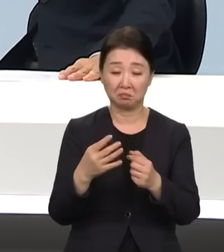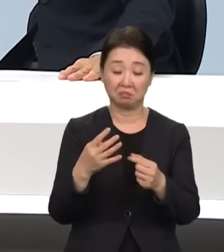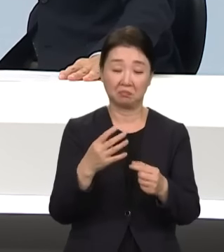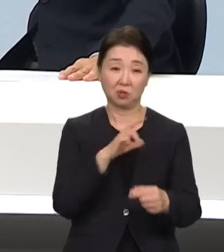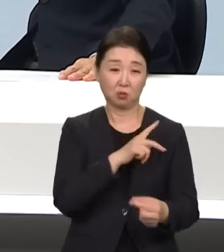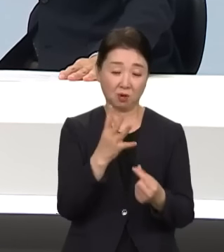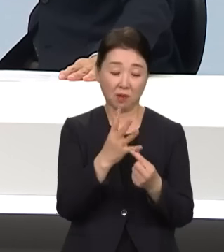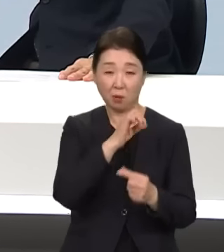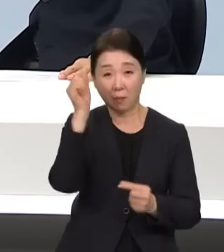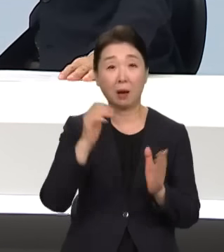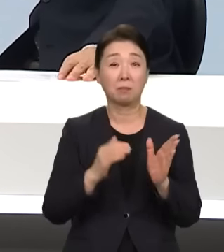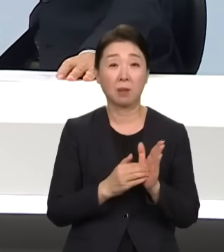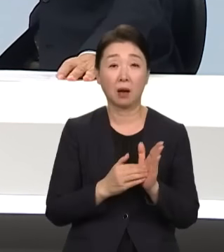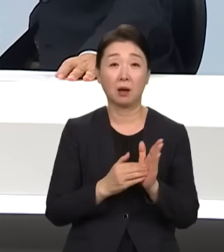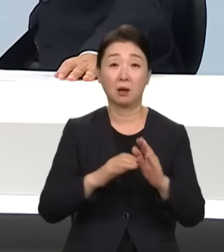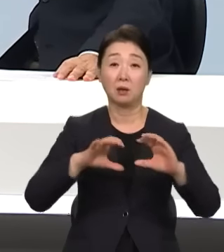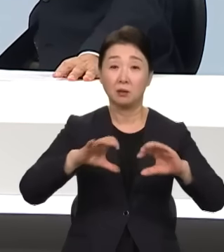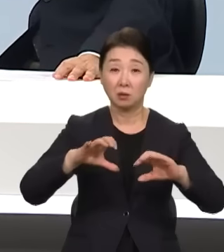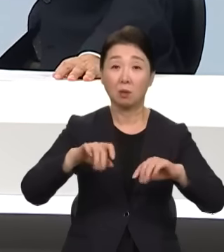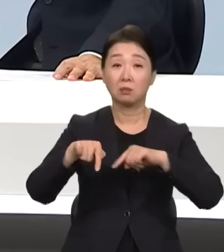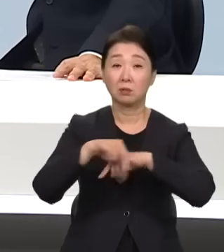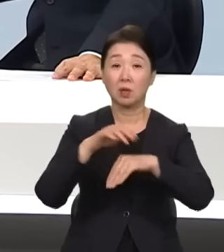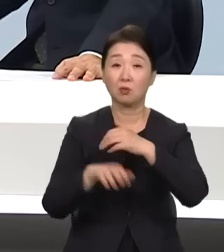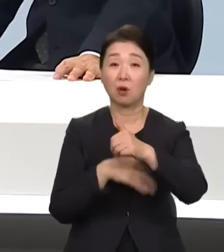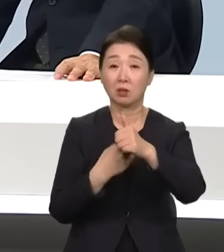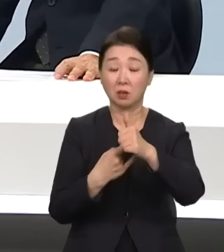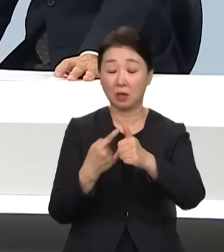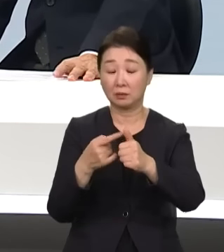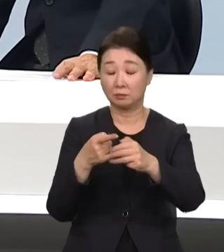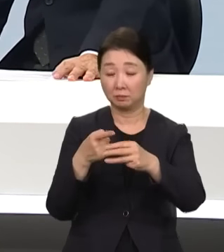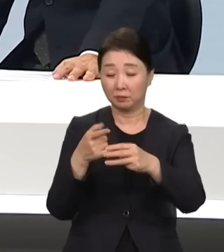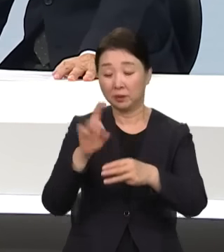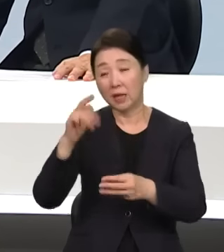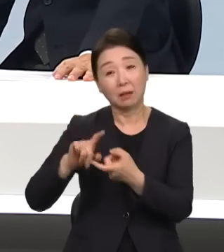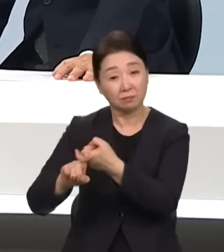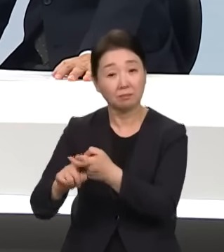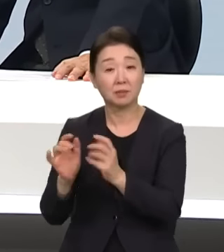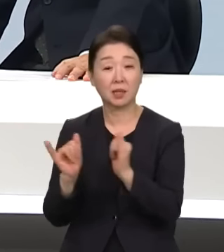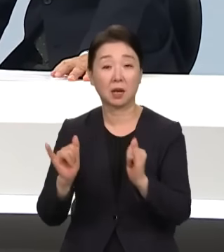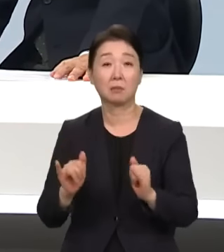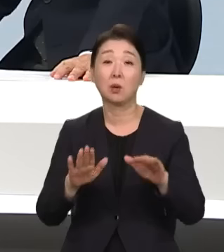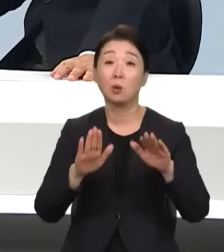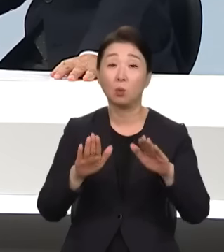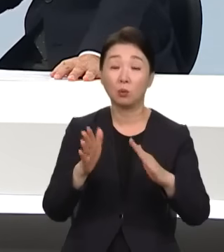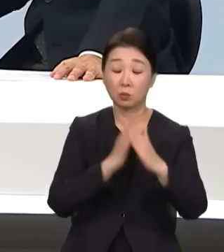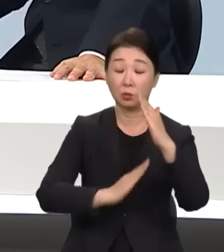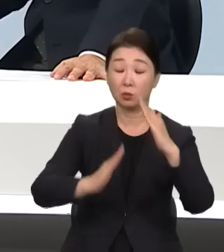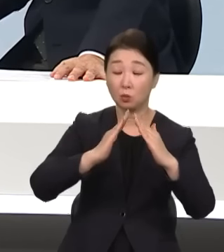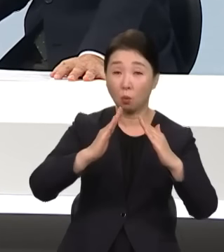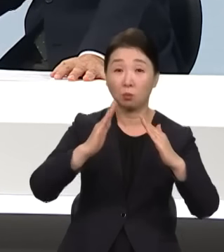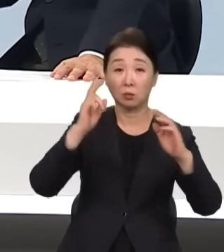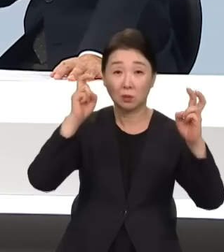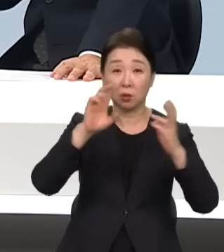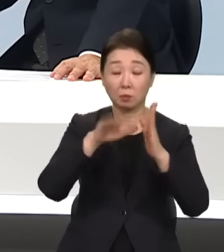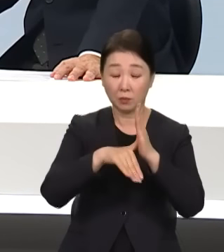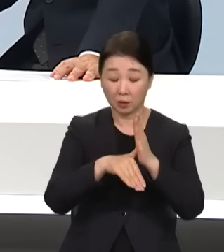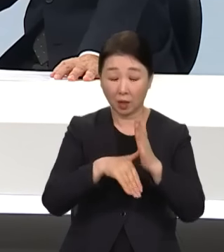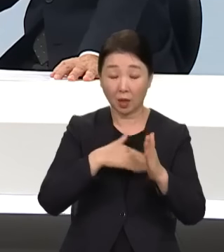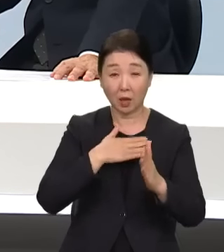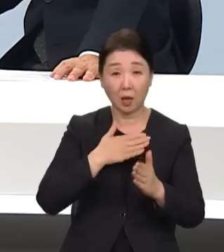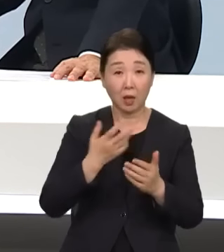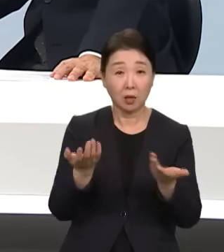현재 정책위의장이고 친한동훈계로 부상하고 있는 의원인데 네. 자, 오늘이었습니다. 공기업에 근무하는 지인의